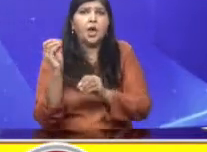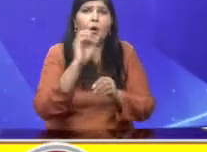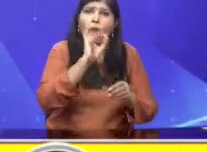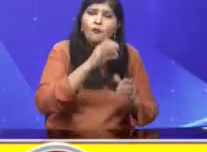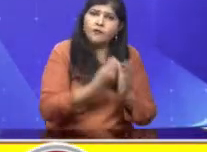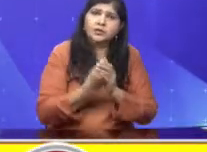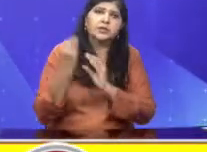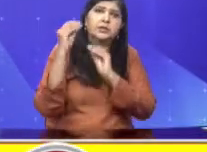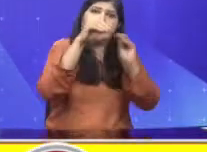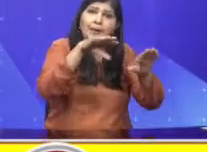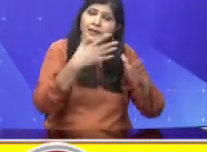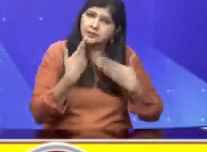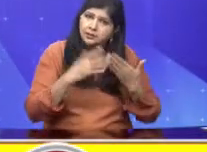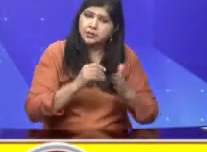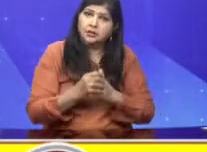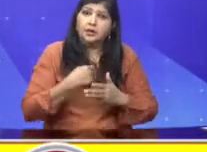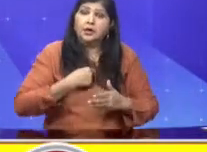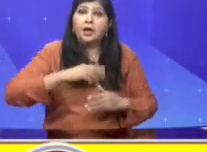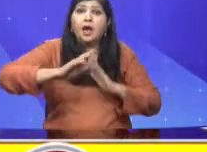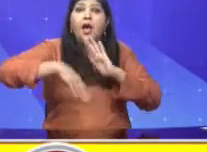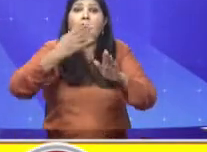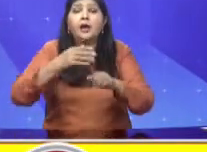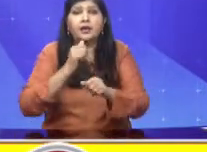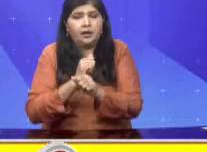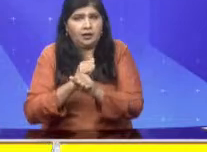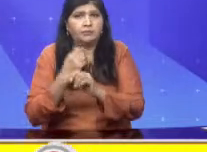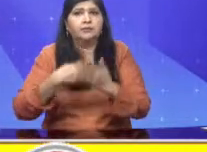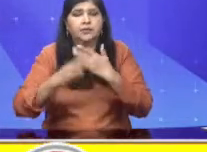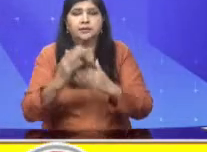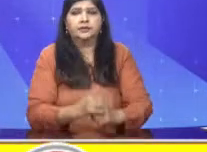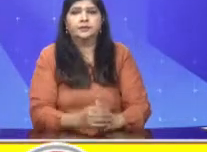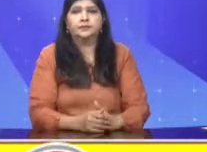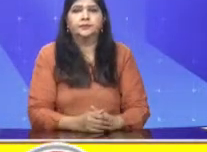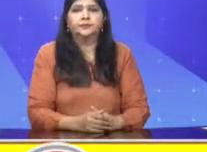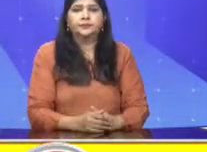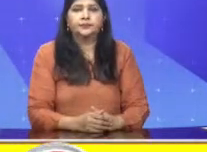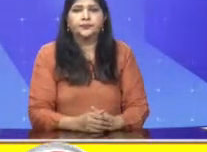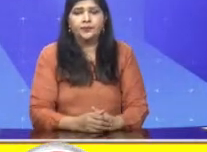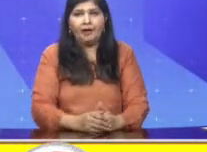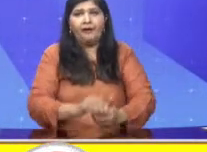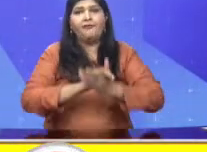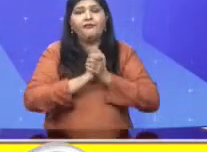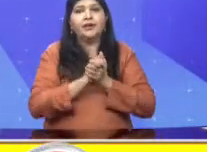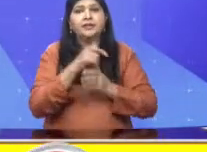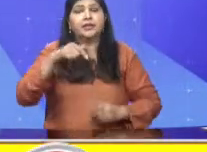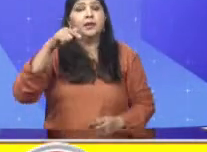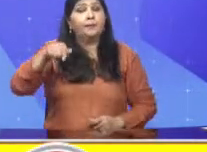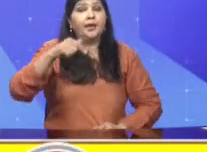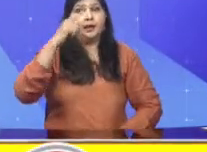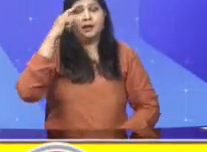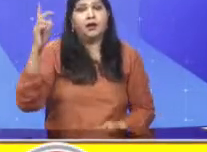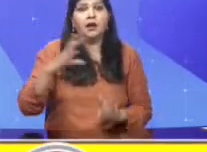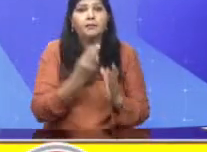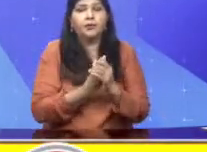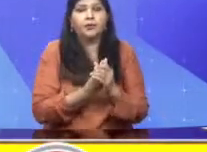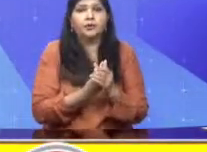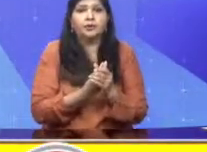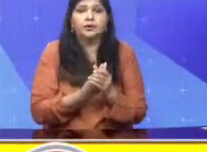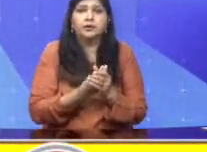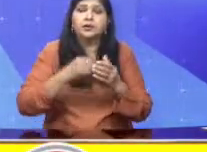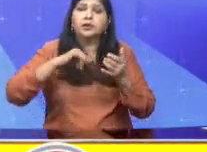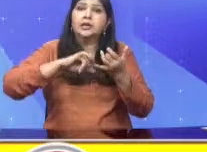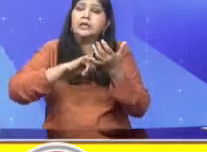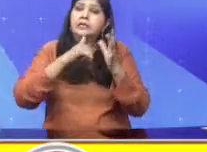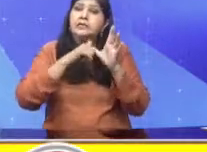बेजता हूं ताकि उन पर आगे काम किया जा सके हैं साथियो मैं आपको साई